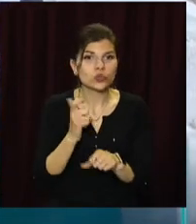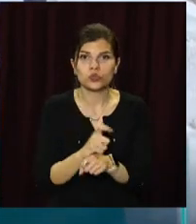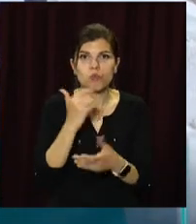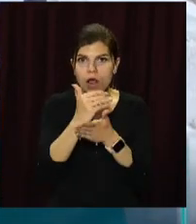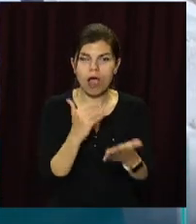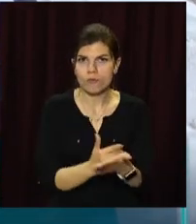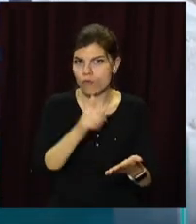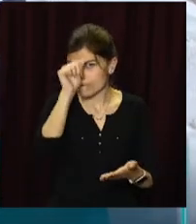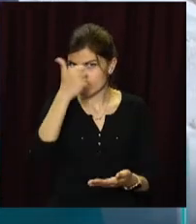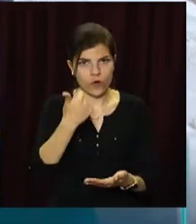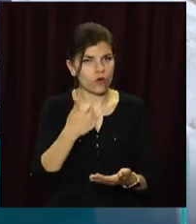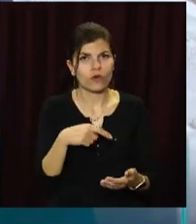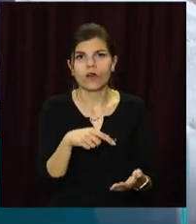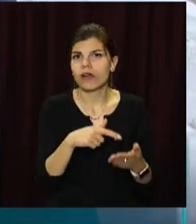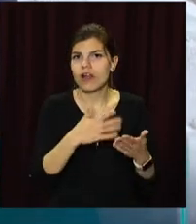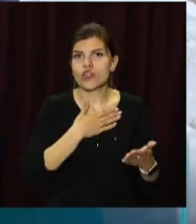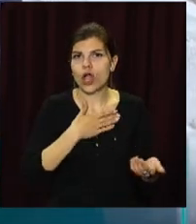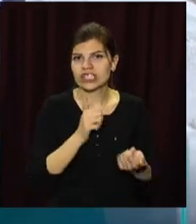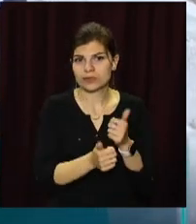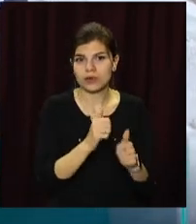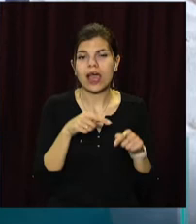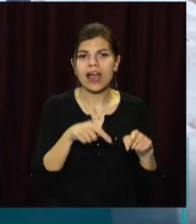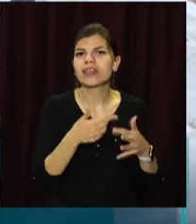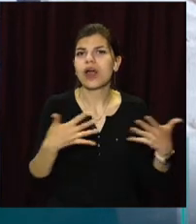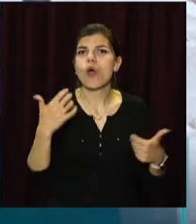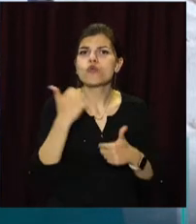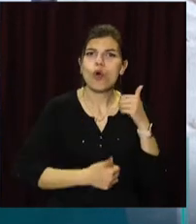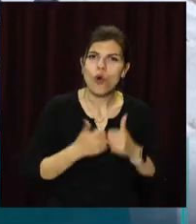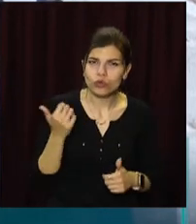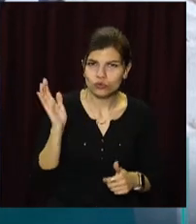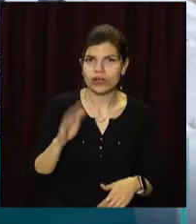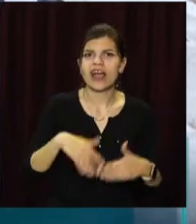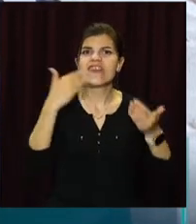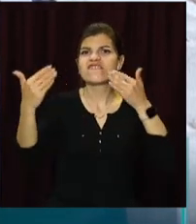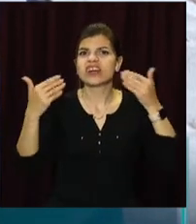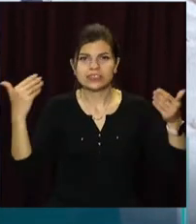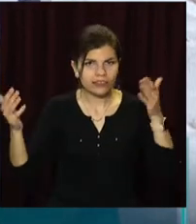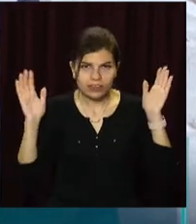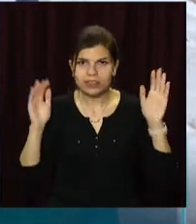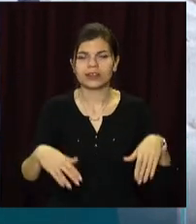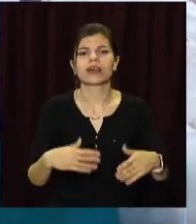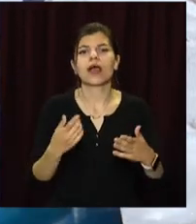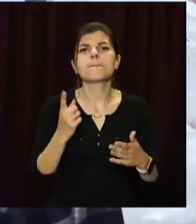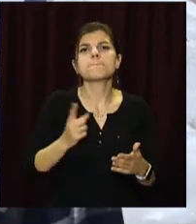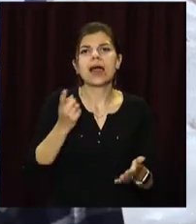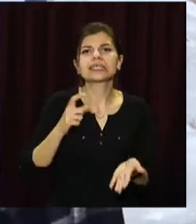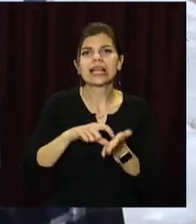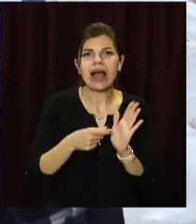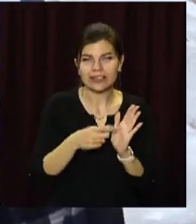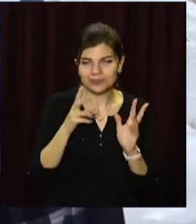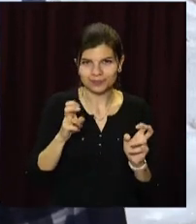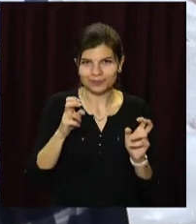насичену програму на нашу зміну. Це різні конкурси, і виставки, і